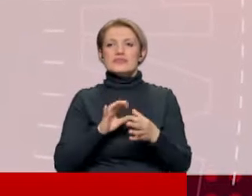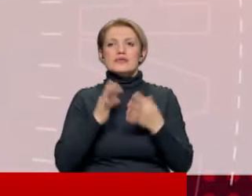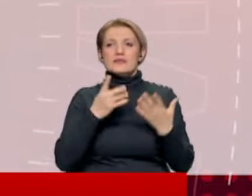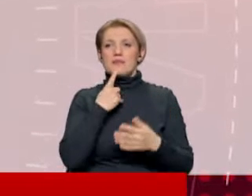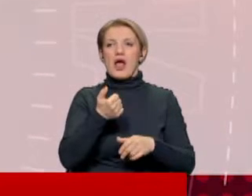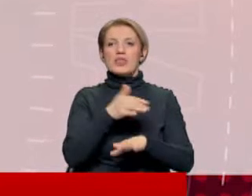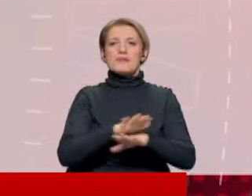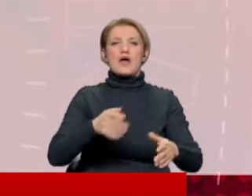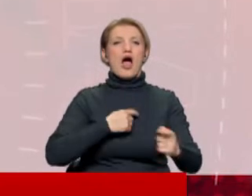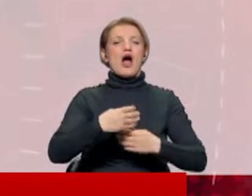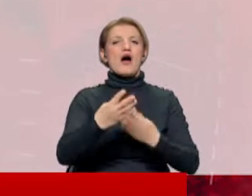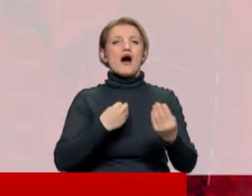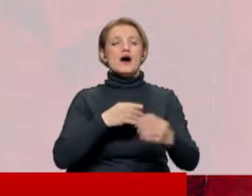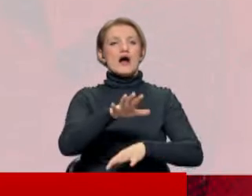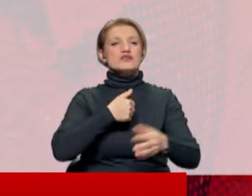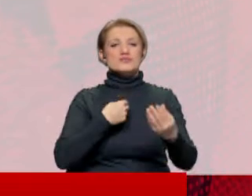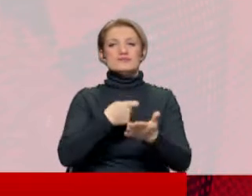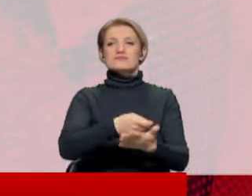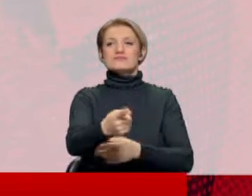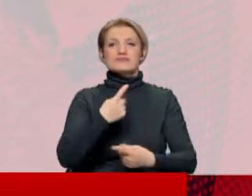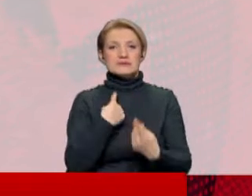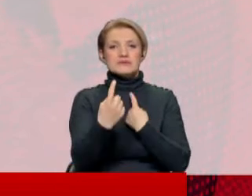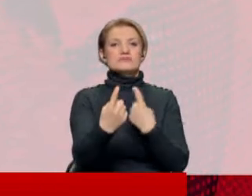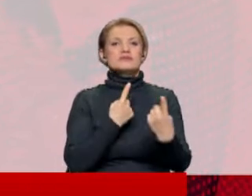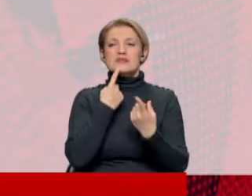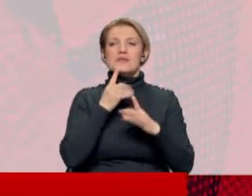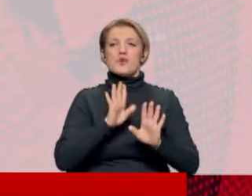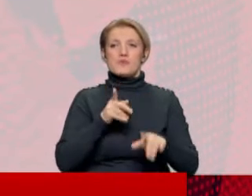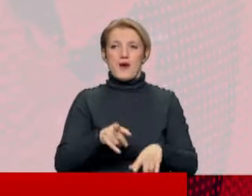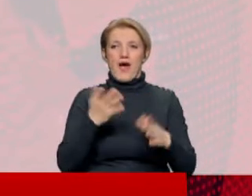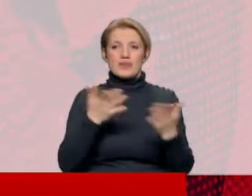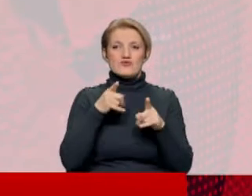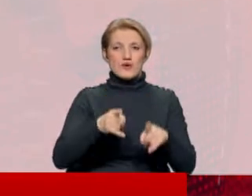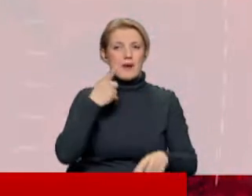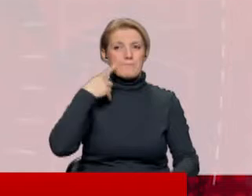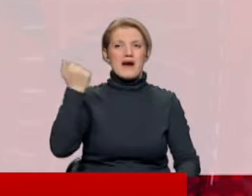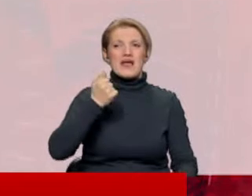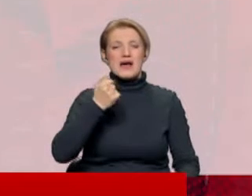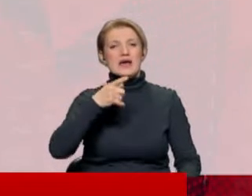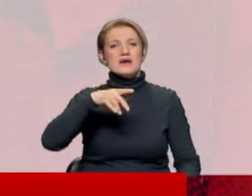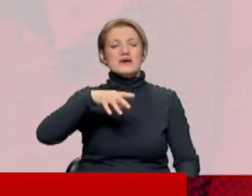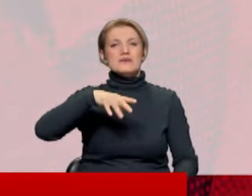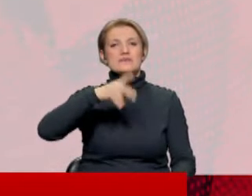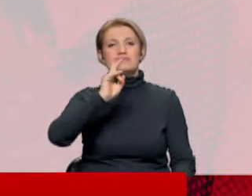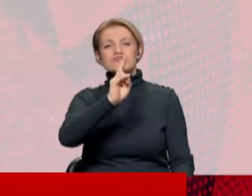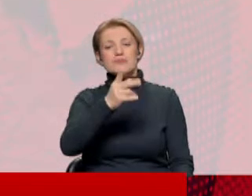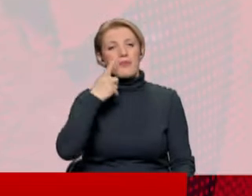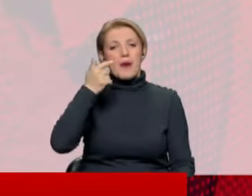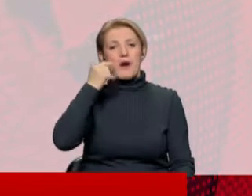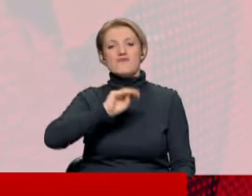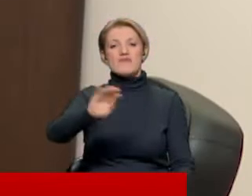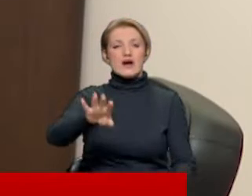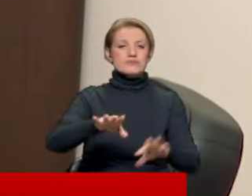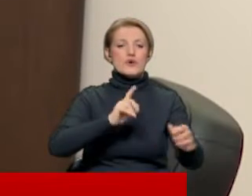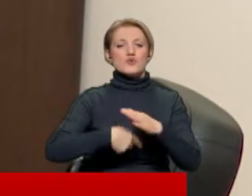Altılı masa alışveriş yapmıyor mu? Bir bana bir sana demiyor mu? Hatta şu kadar bakanlık filancaya verilebilir denmiyor mu?